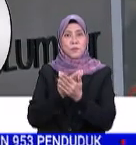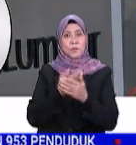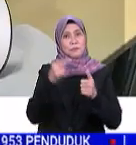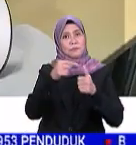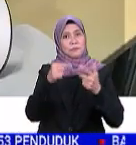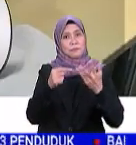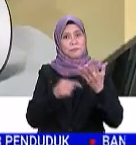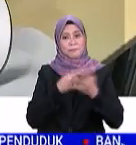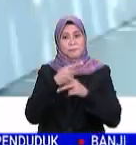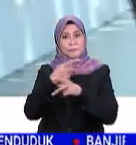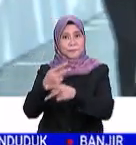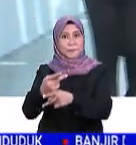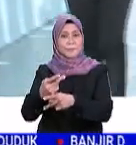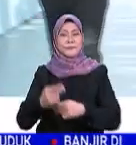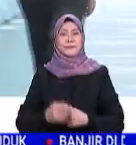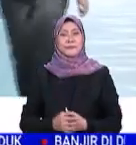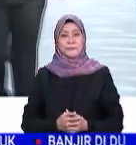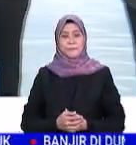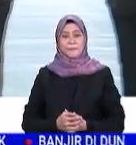obligasi pembiayaan.